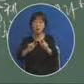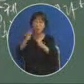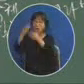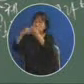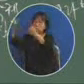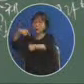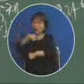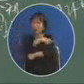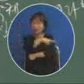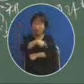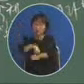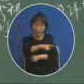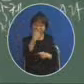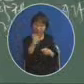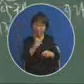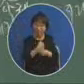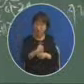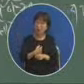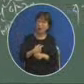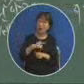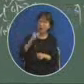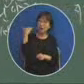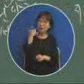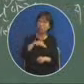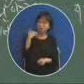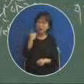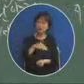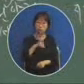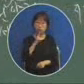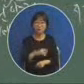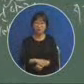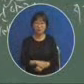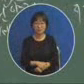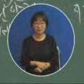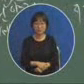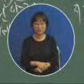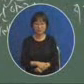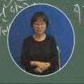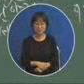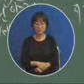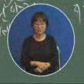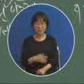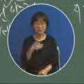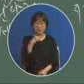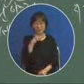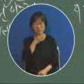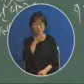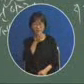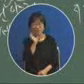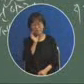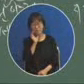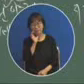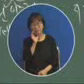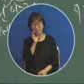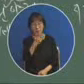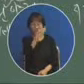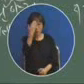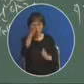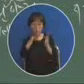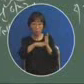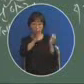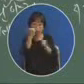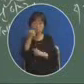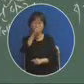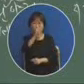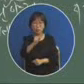he's on the run. He's a wanted man. And he's saying, how old am I? 그 다 30대 때 부르지. 나이 80이나 돼. You should have just called me when I was in my 30s. He's already